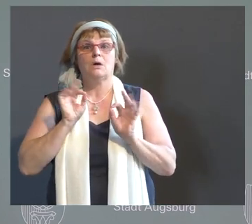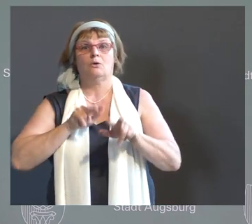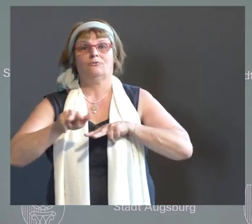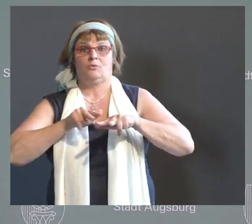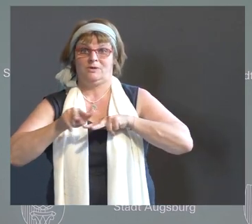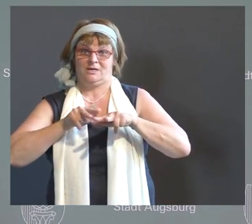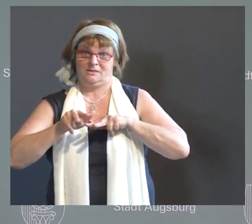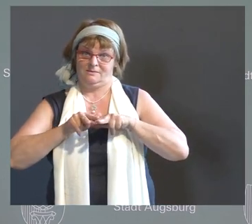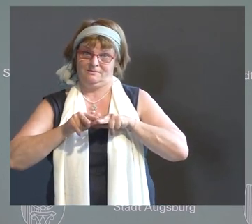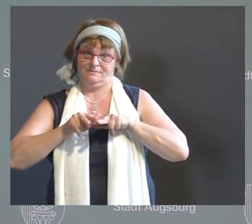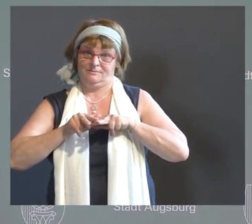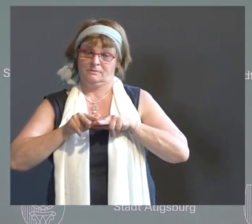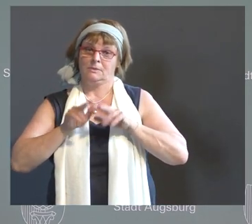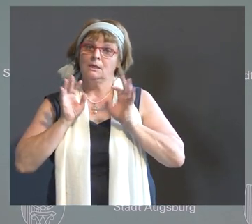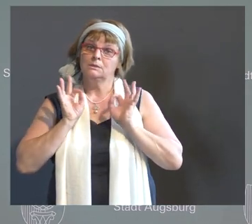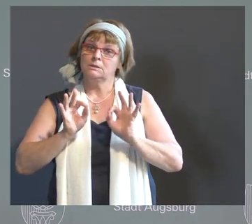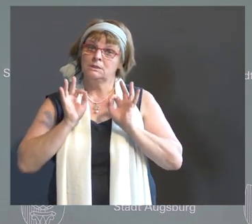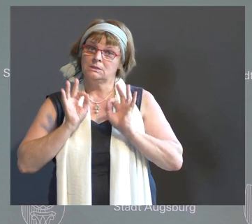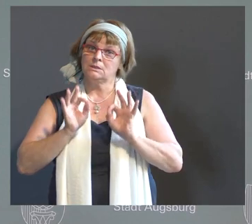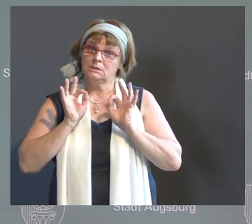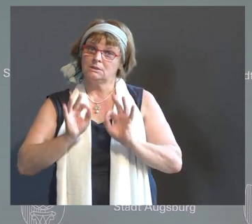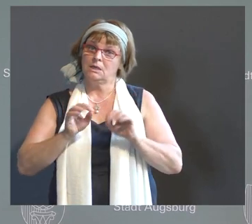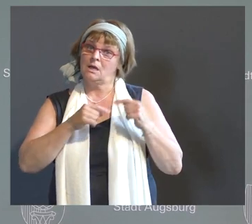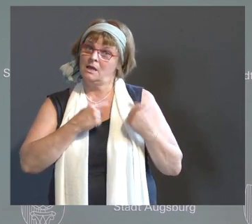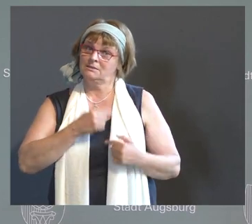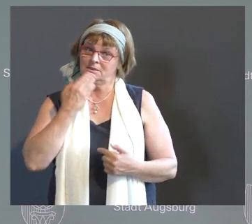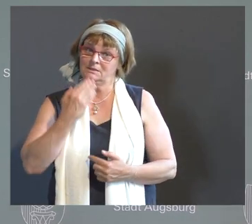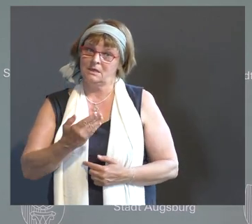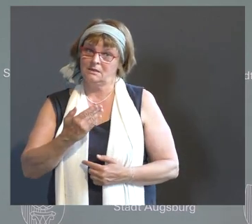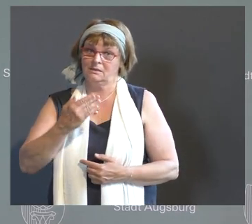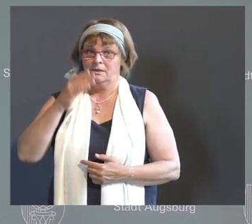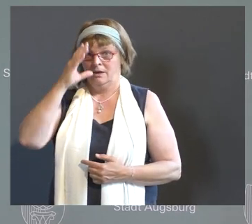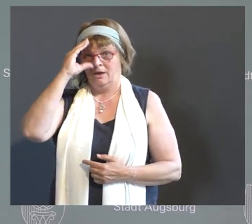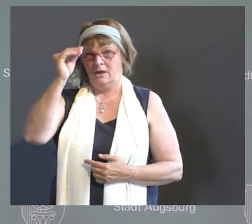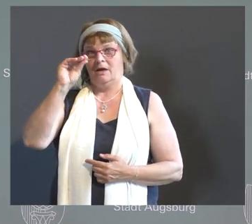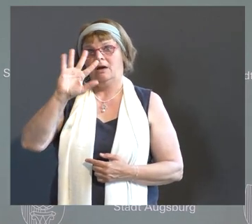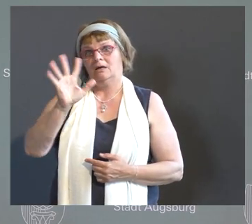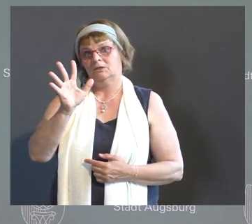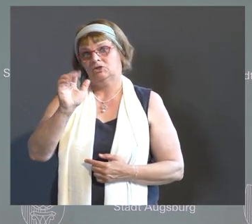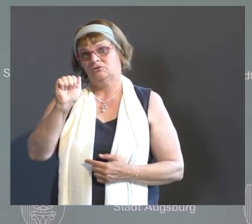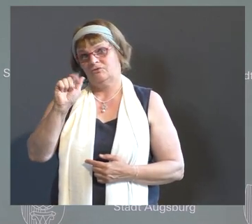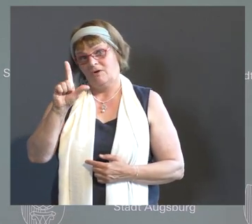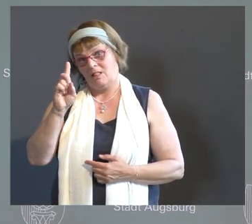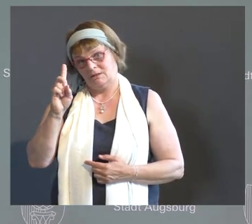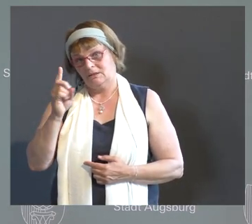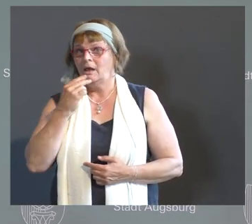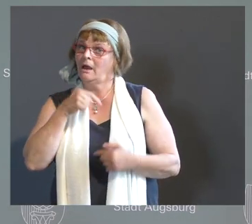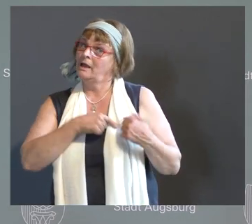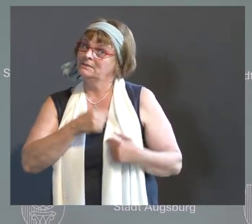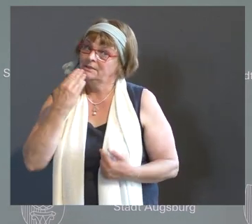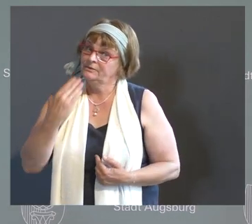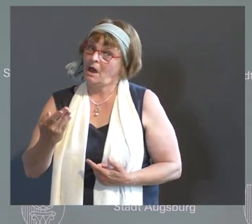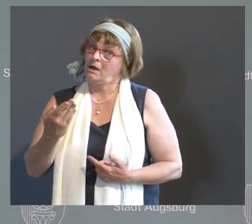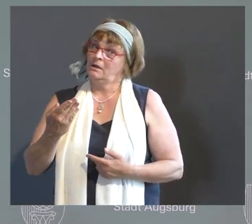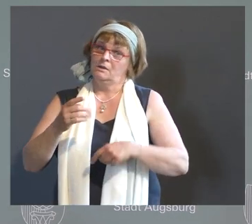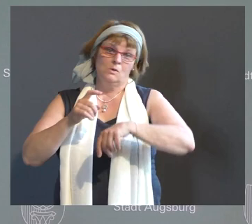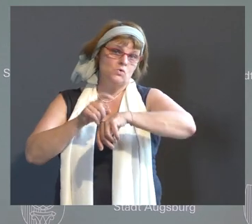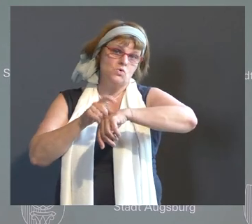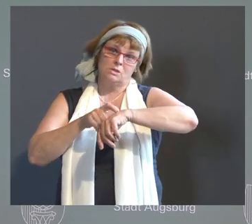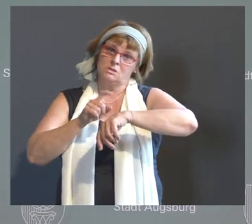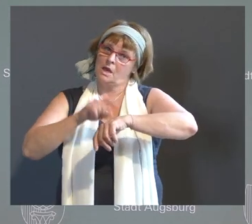mal sehr bedanken für die unglaublich gute Zusammenarbeit, Herr Schwald, wo wirklich viel zu unmöglichen